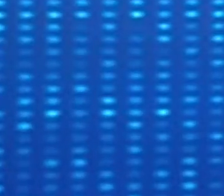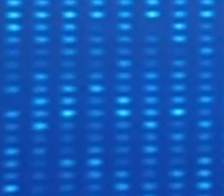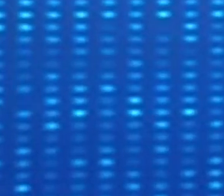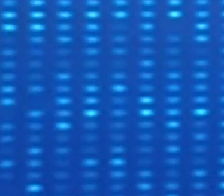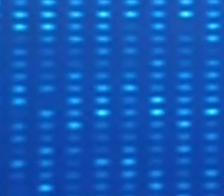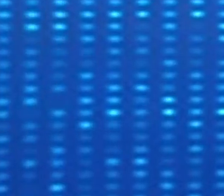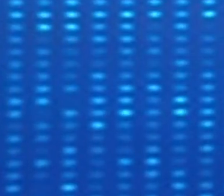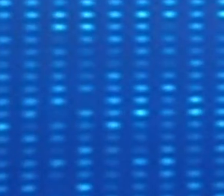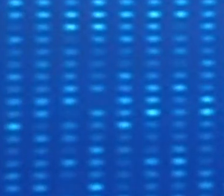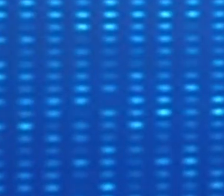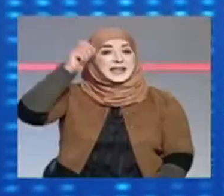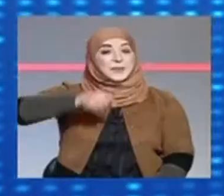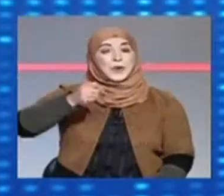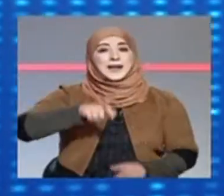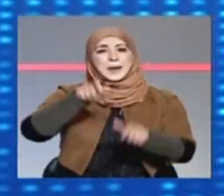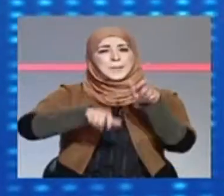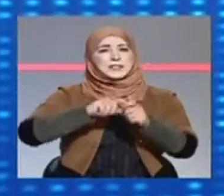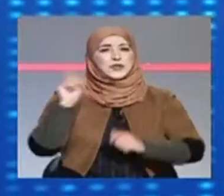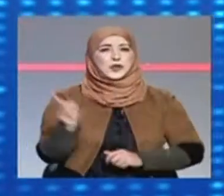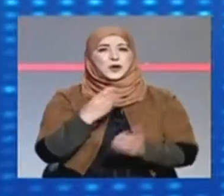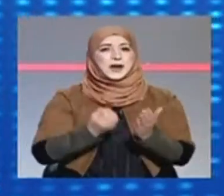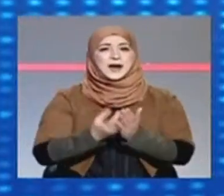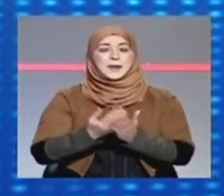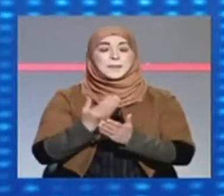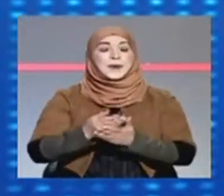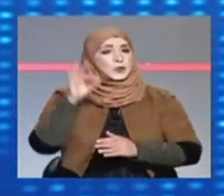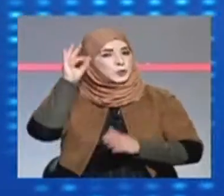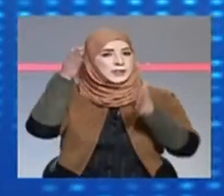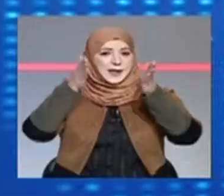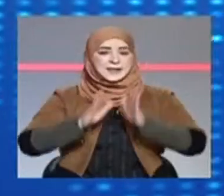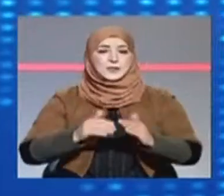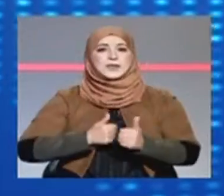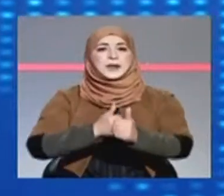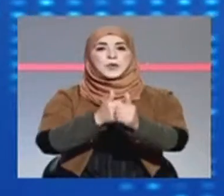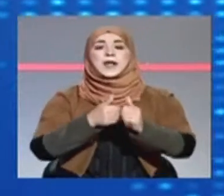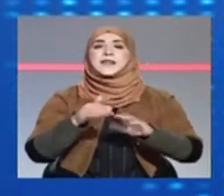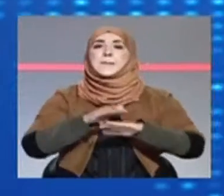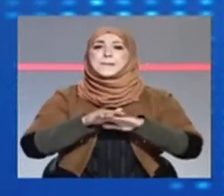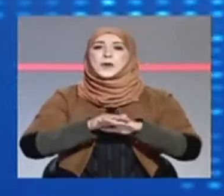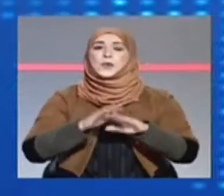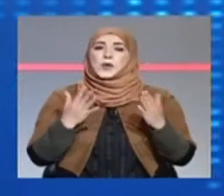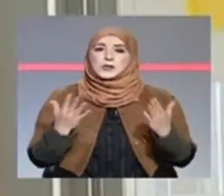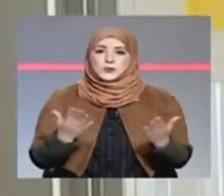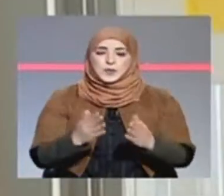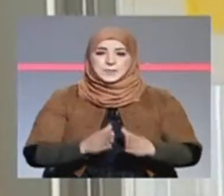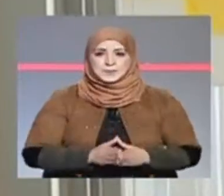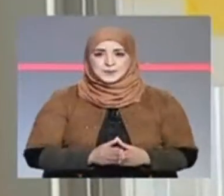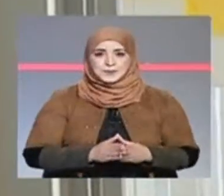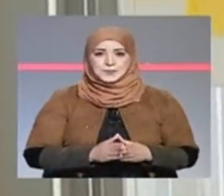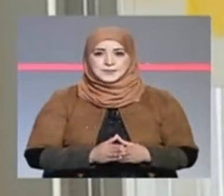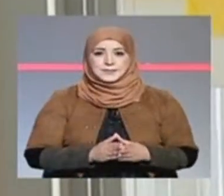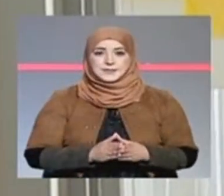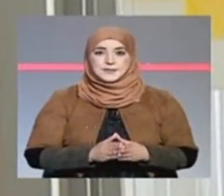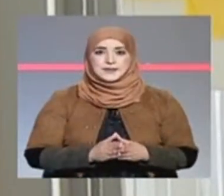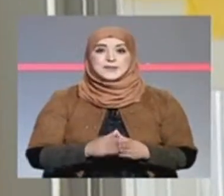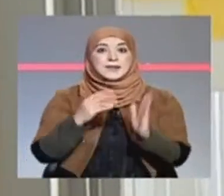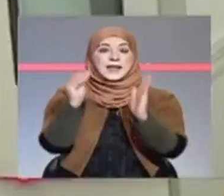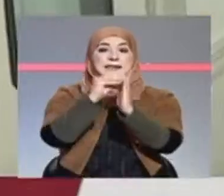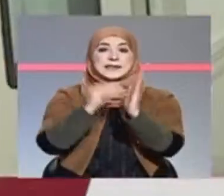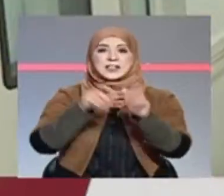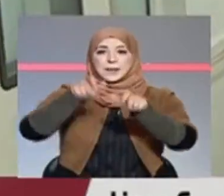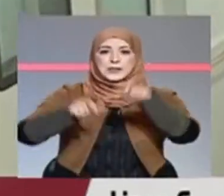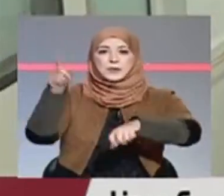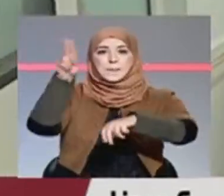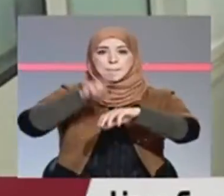السلام عليكم ورحمه الله اخبار تونس الرئيسيه تتابعون فيها هذا المساء في تسجيل المزيد